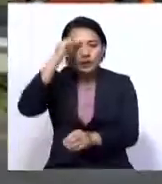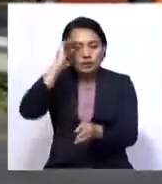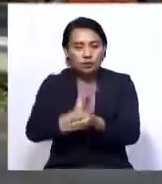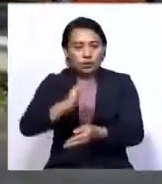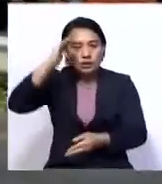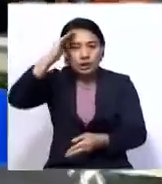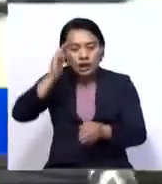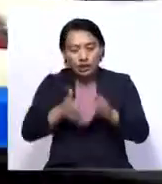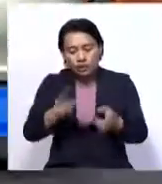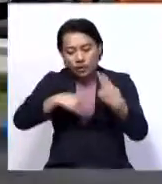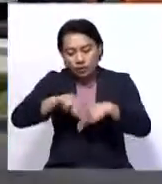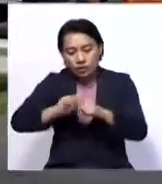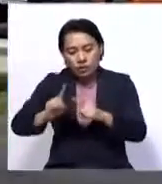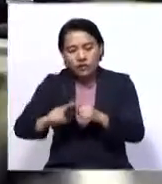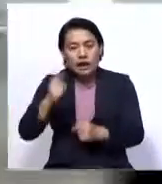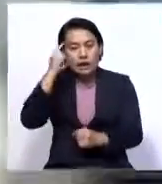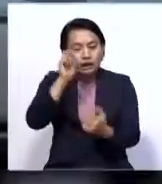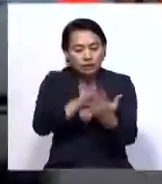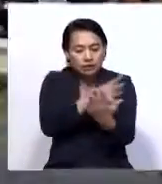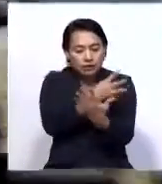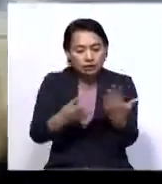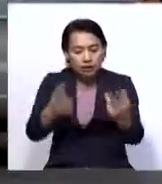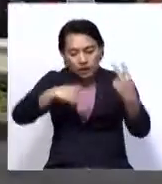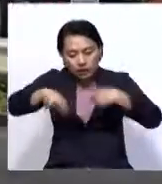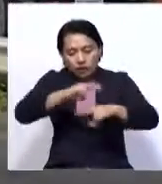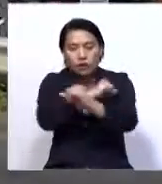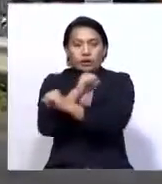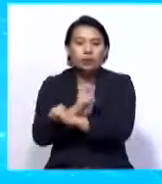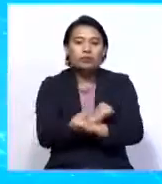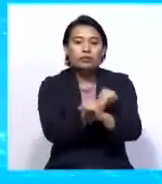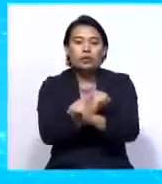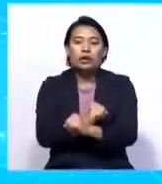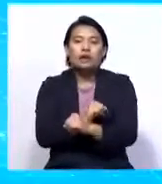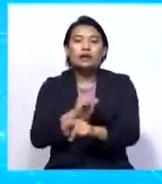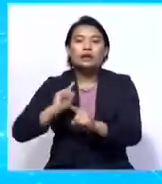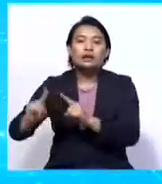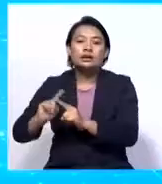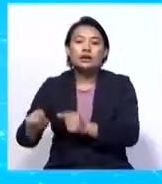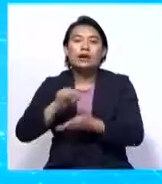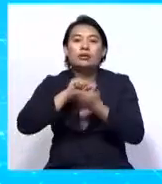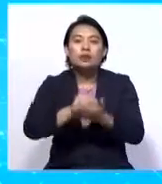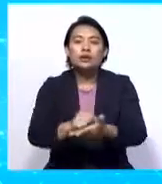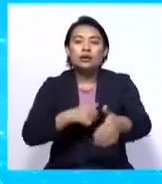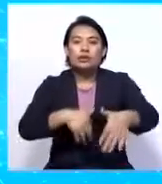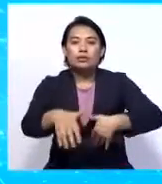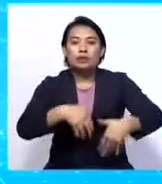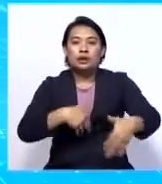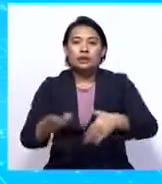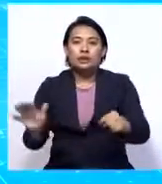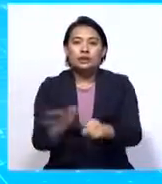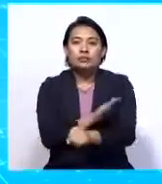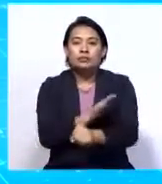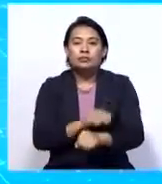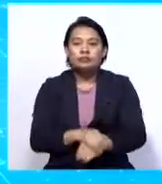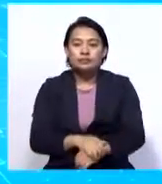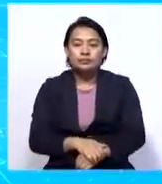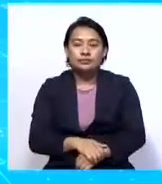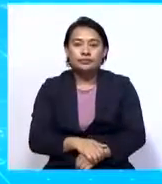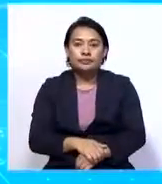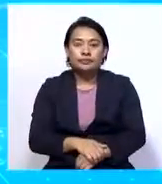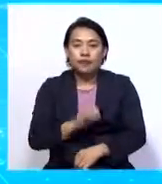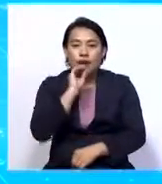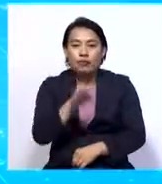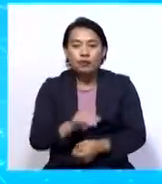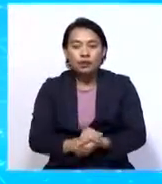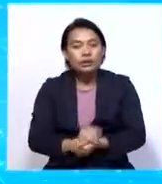แล้วก็ฝ่ายปกครองค่ะมีการวางแผนแล้วก็จัดกำลังดูแลความปลอดภัยอำนวยความสะดวกแก่พี่น้องประชาชนอย่างเต็มที่นะคะแล้วก็ก